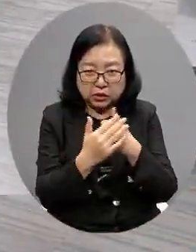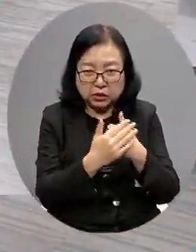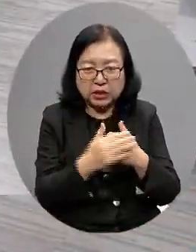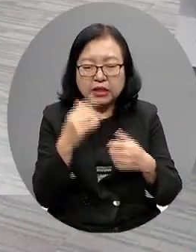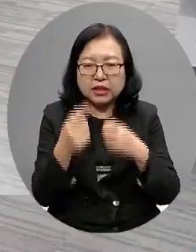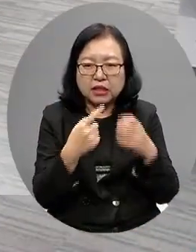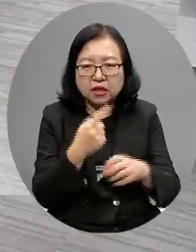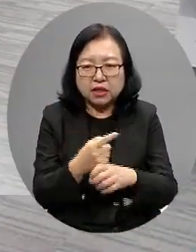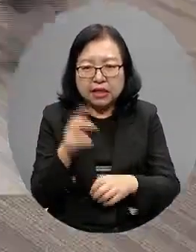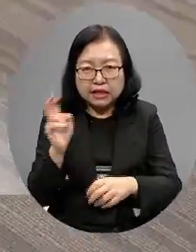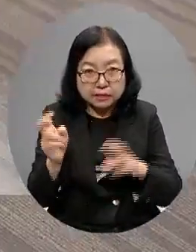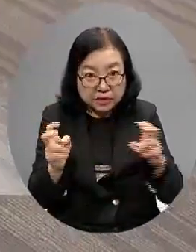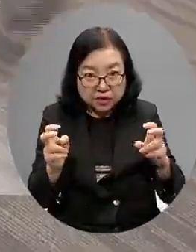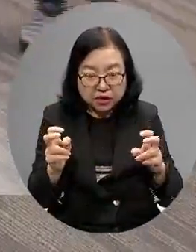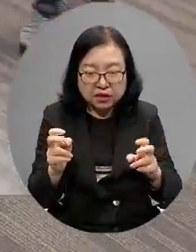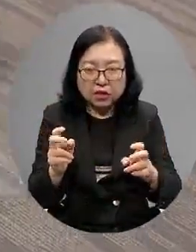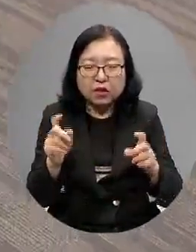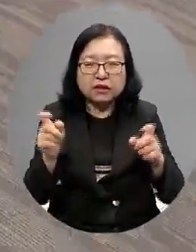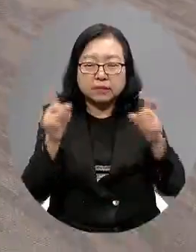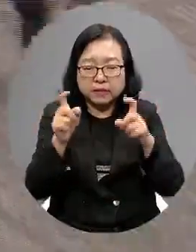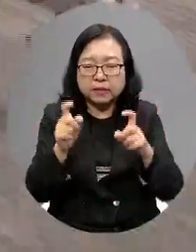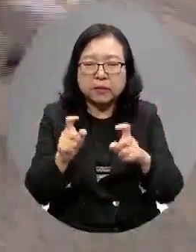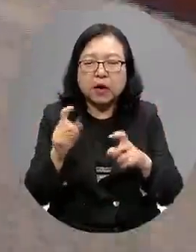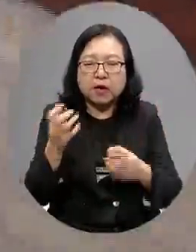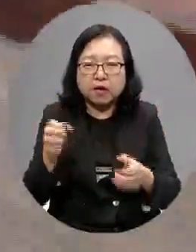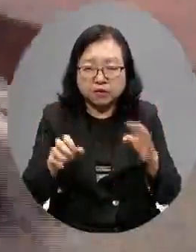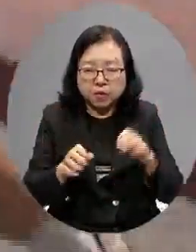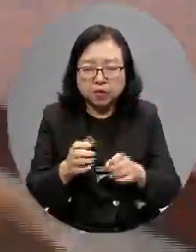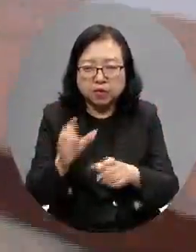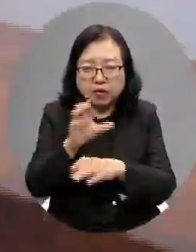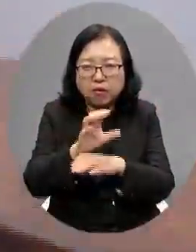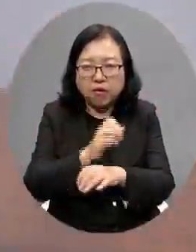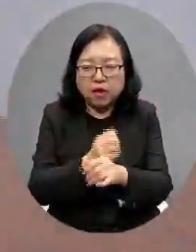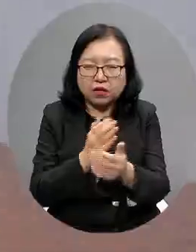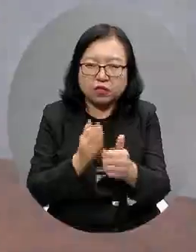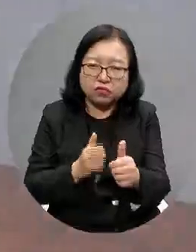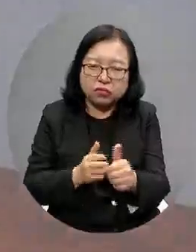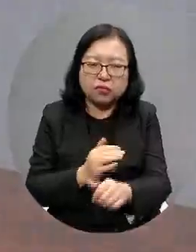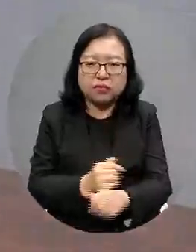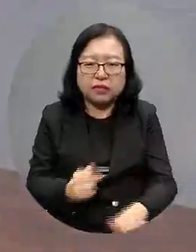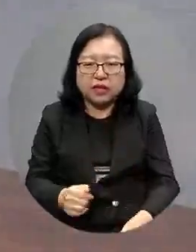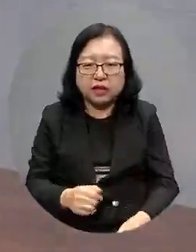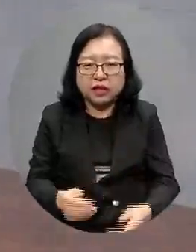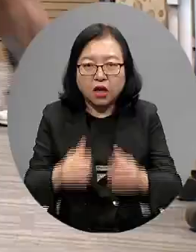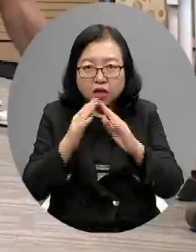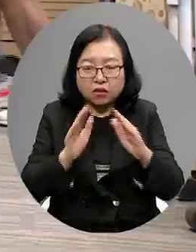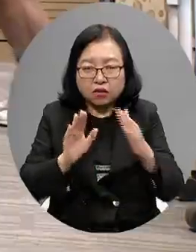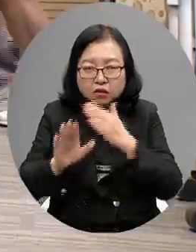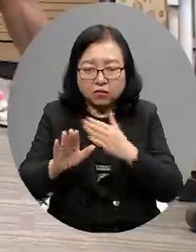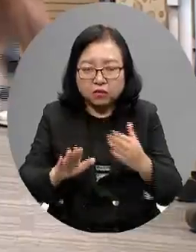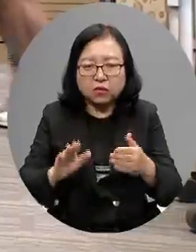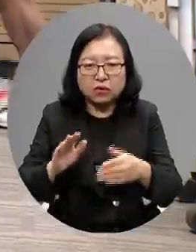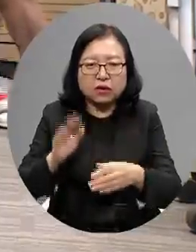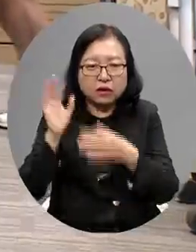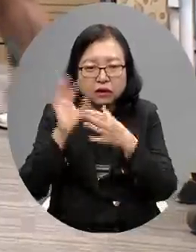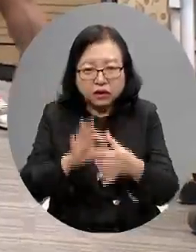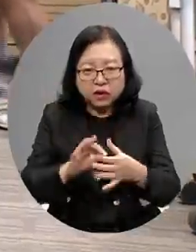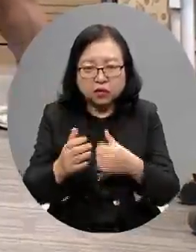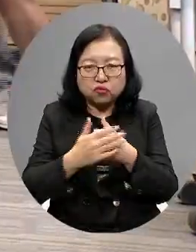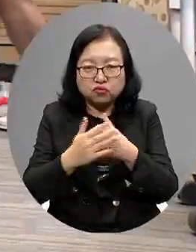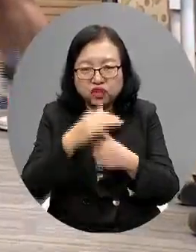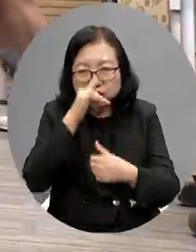10억 증액을 한 상 창단 당시 5년간 지원금을 유지하겠다고 했지만 프로 축의 사정이